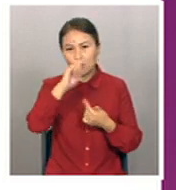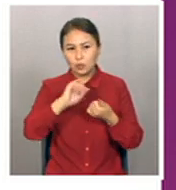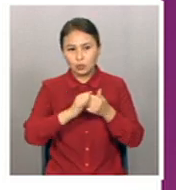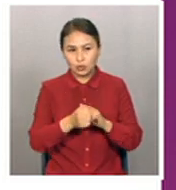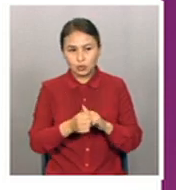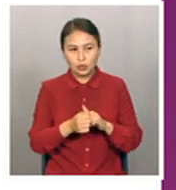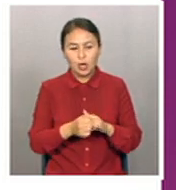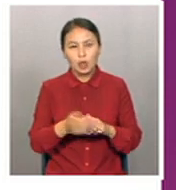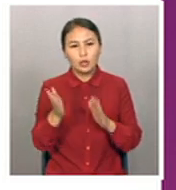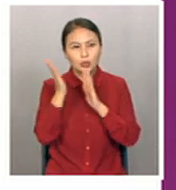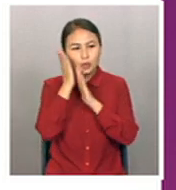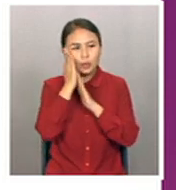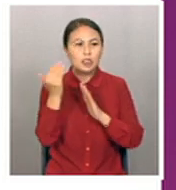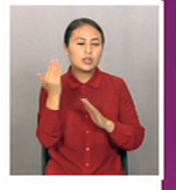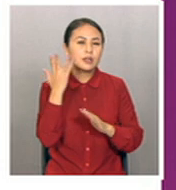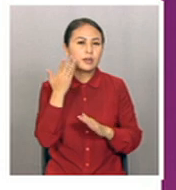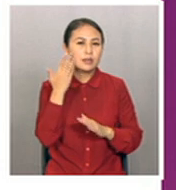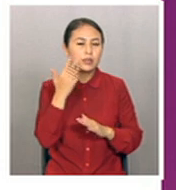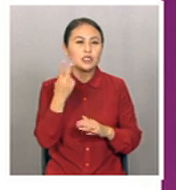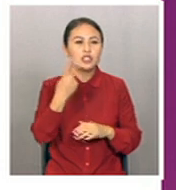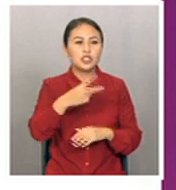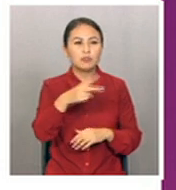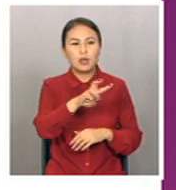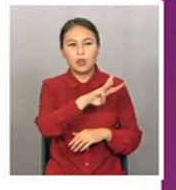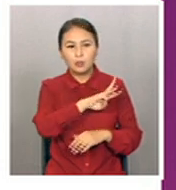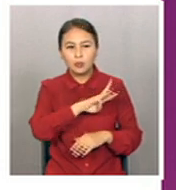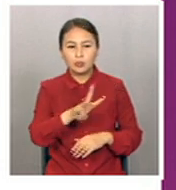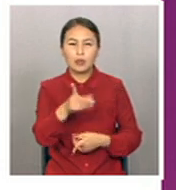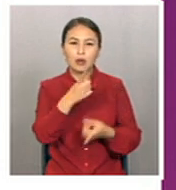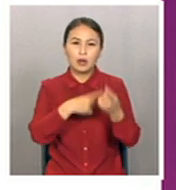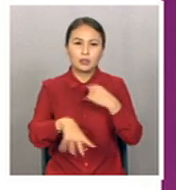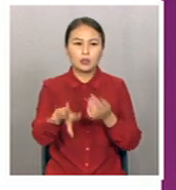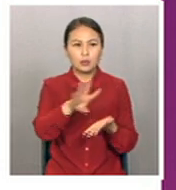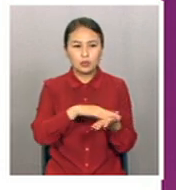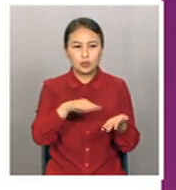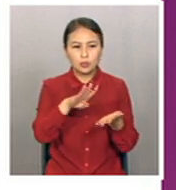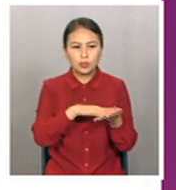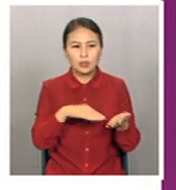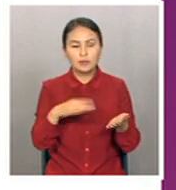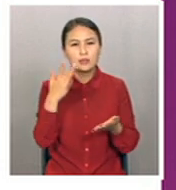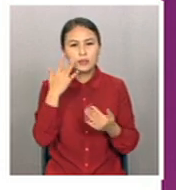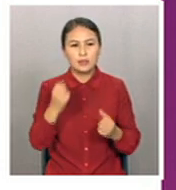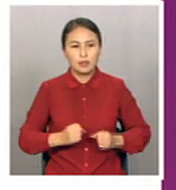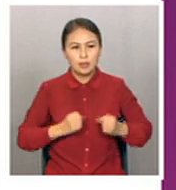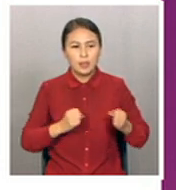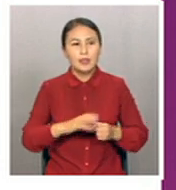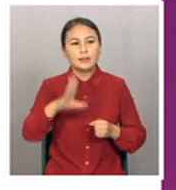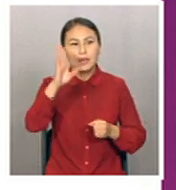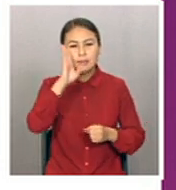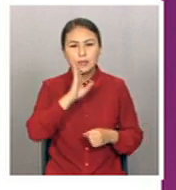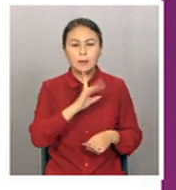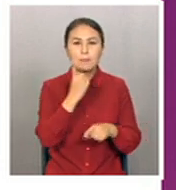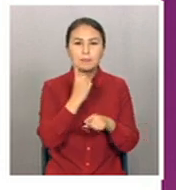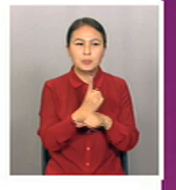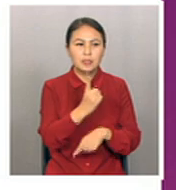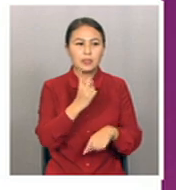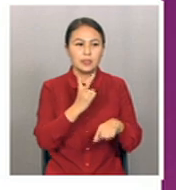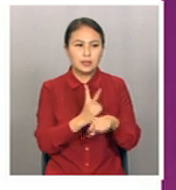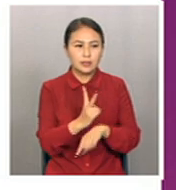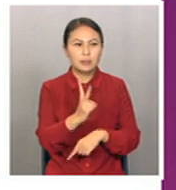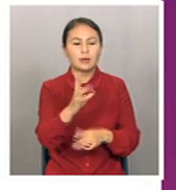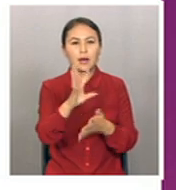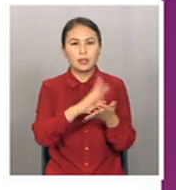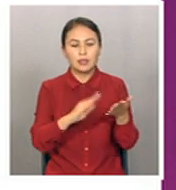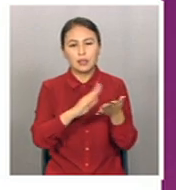сақталу үшін ұйқыға жатарда 20 минутты қайталауға жұмсаңыз. Және таңертең 1-2